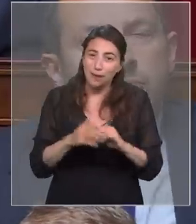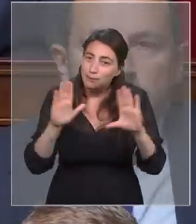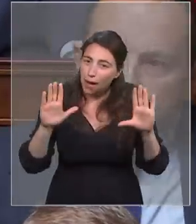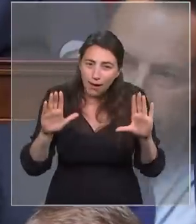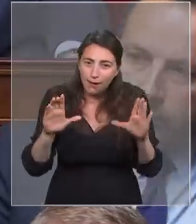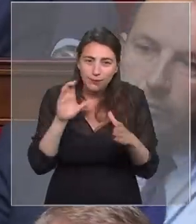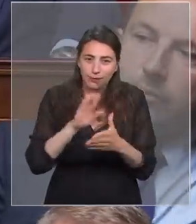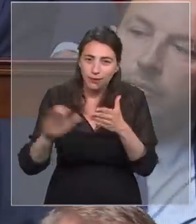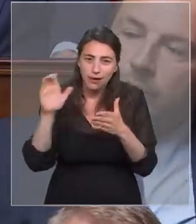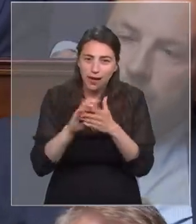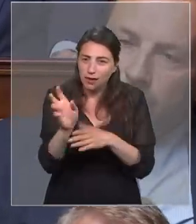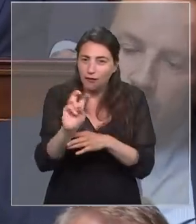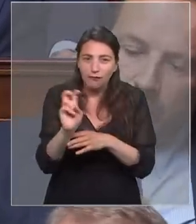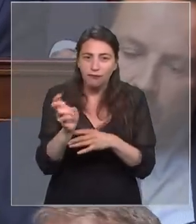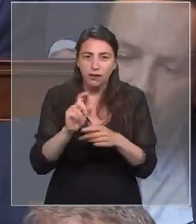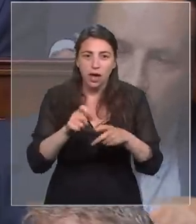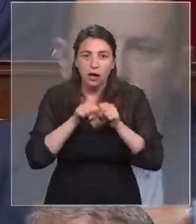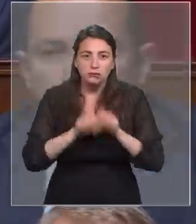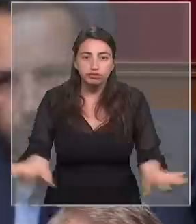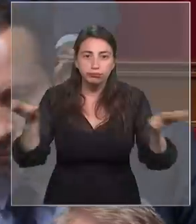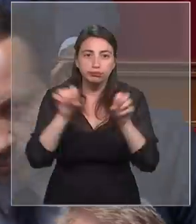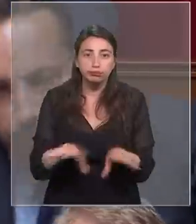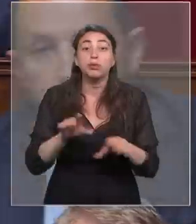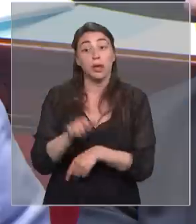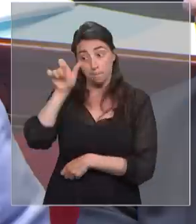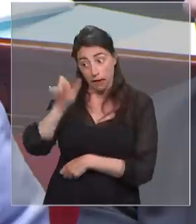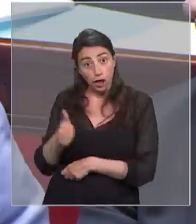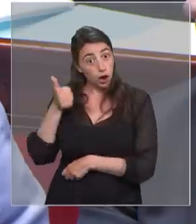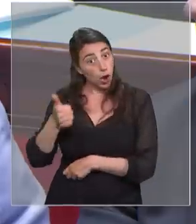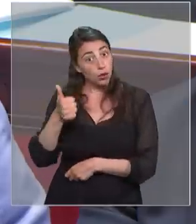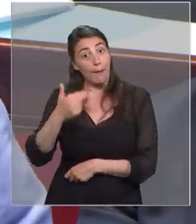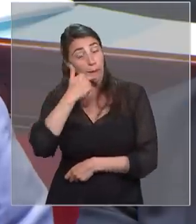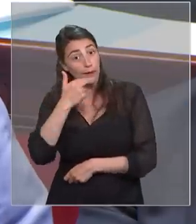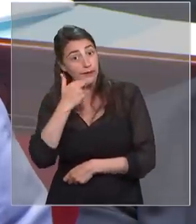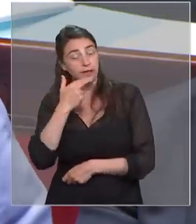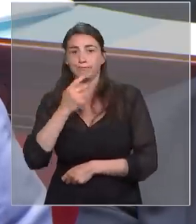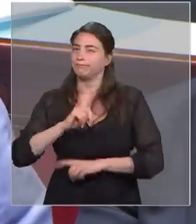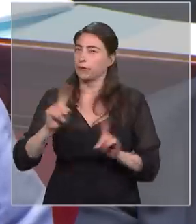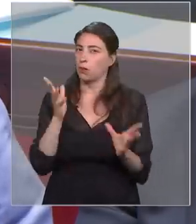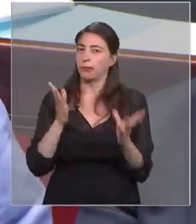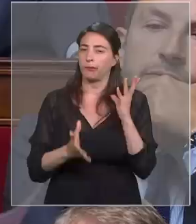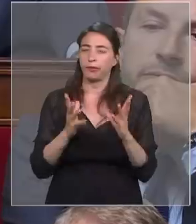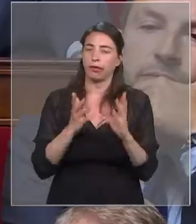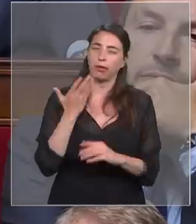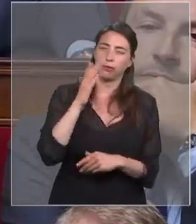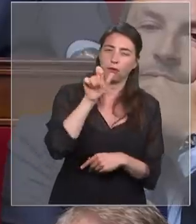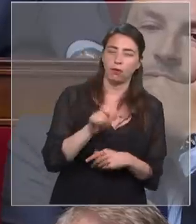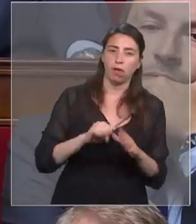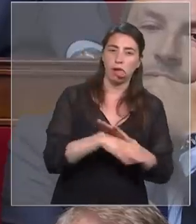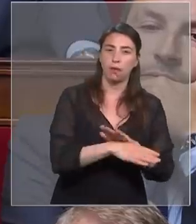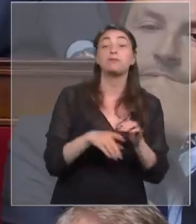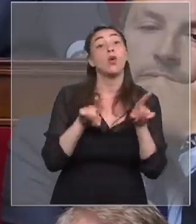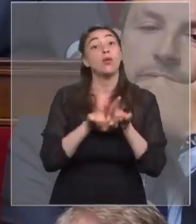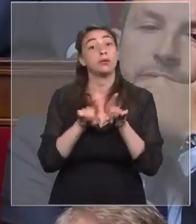et ne sont pas forcément utilisées par leurs bénéficiaires légitimes. Quant aux professionnels de santé, ils ne vérifient pas les